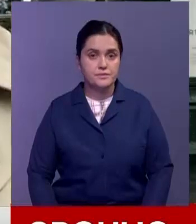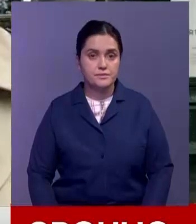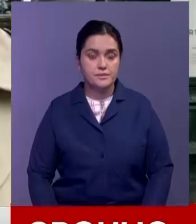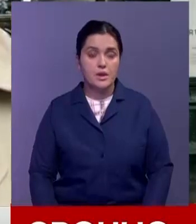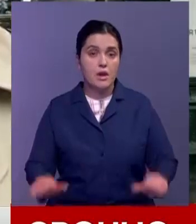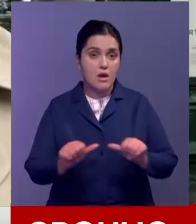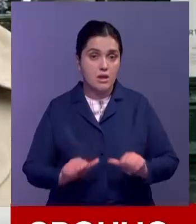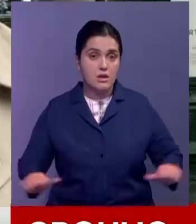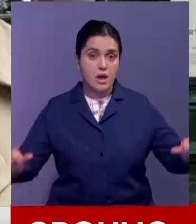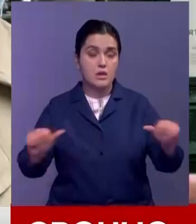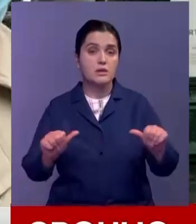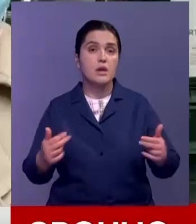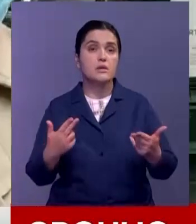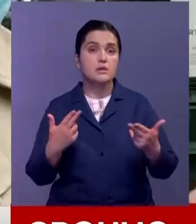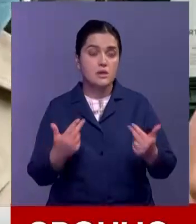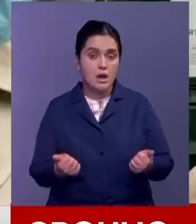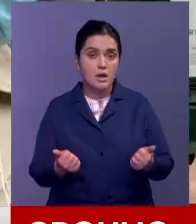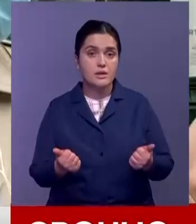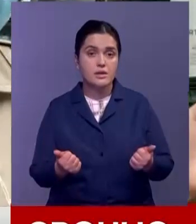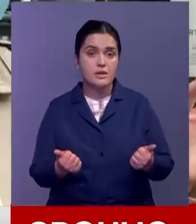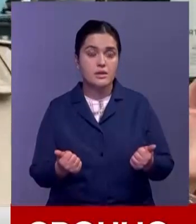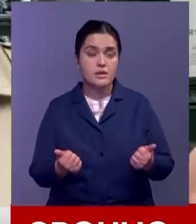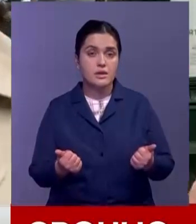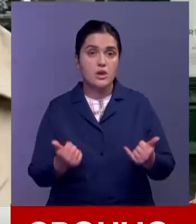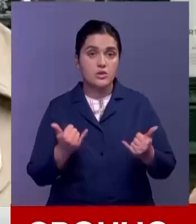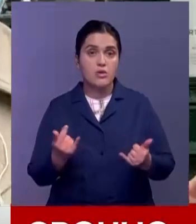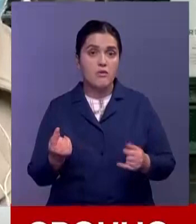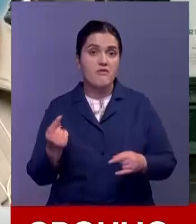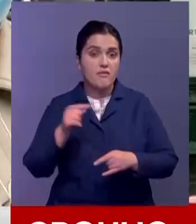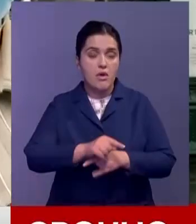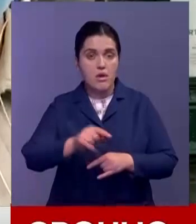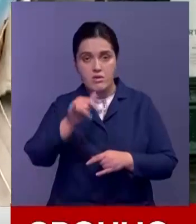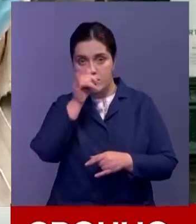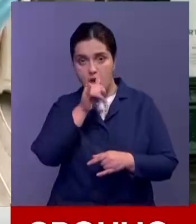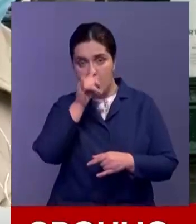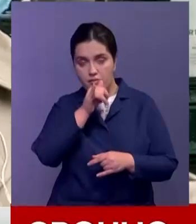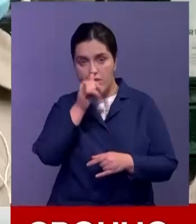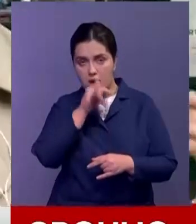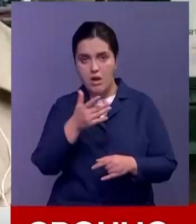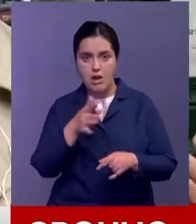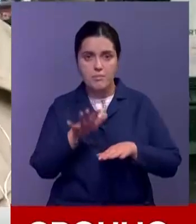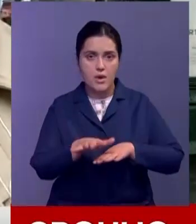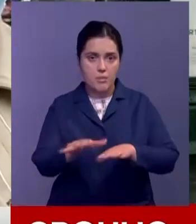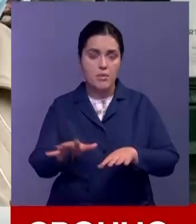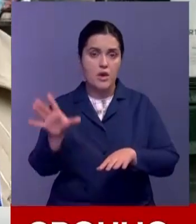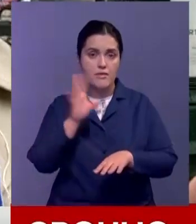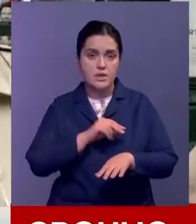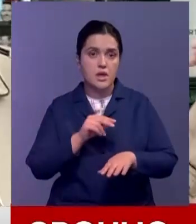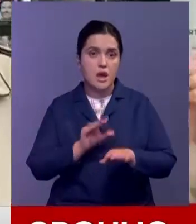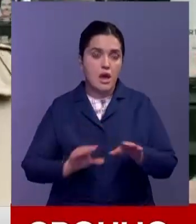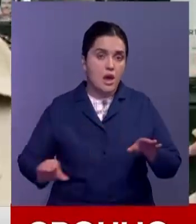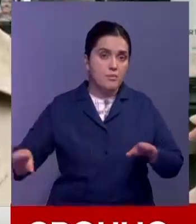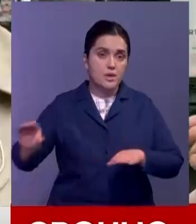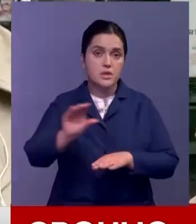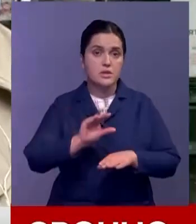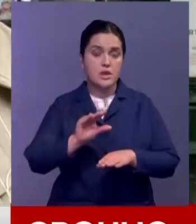Район оцеплен, да, и дело в том, что сейчас туда просто невозможно подобраться, огромные пробки. Все едут в объезд района, но мы